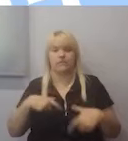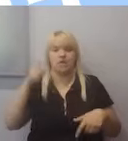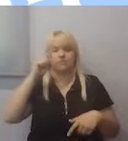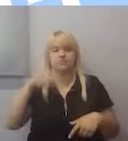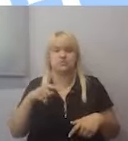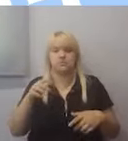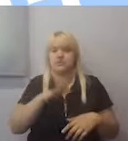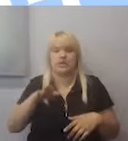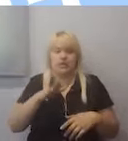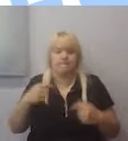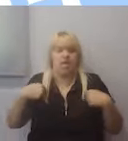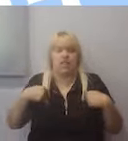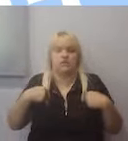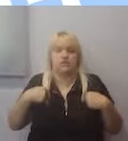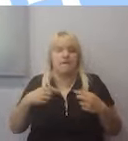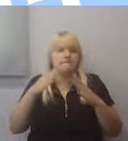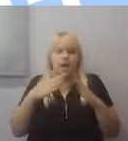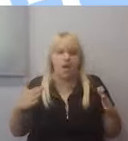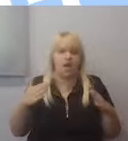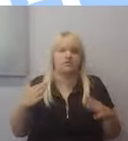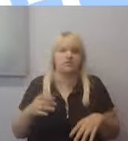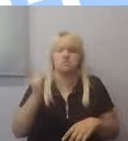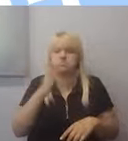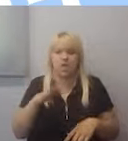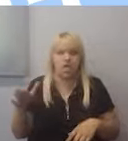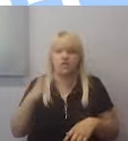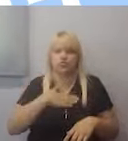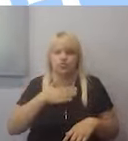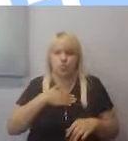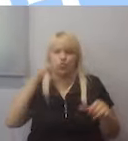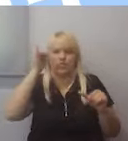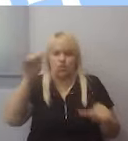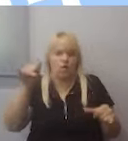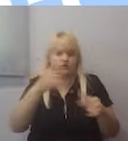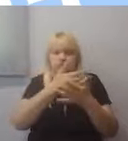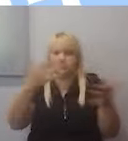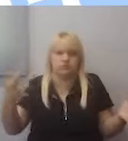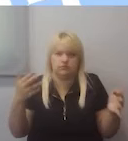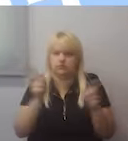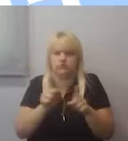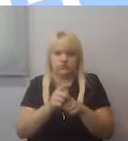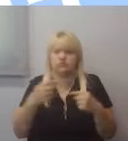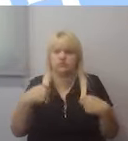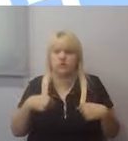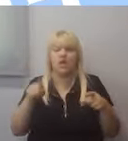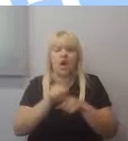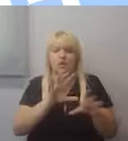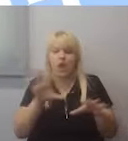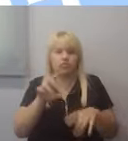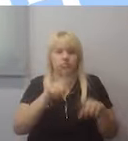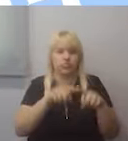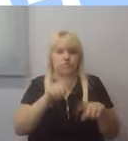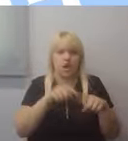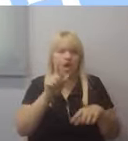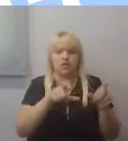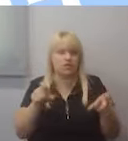bērni mājas vīri sievas suņi kaķi govis un arī aprūpējami radinieki un viss pārējais